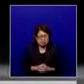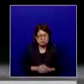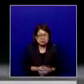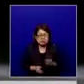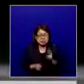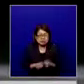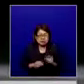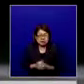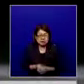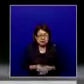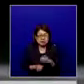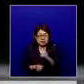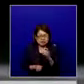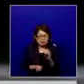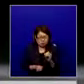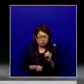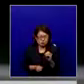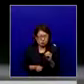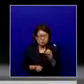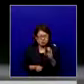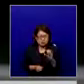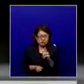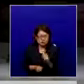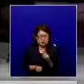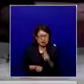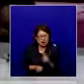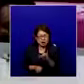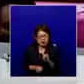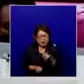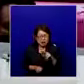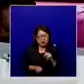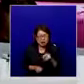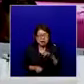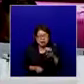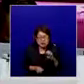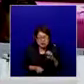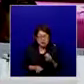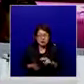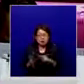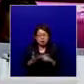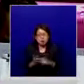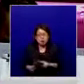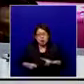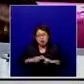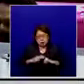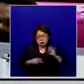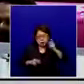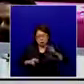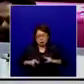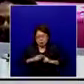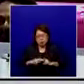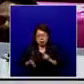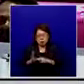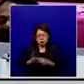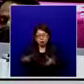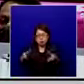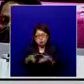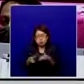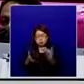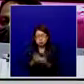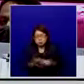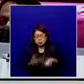รินเห็นไหมครับสมคิดด็อกทรินแปลว่าอะไรฮะลัทธิสมคิดนี่คือทีมเศรษฐกิจของลัทธิส